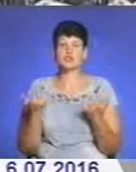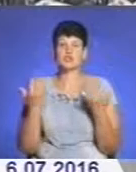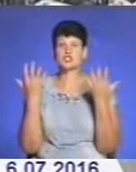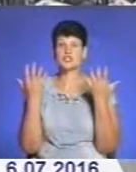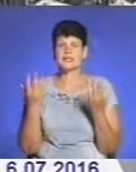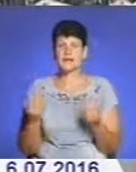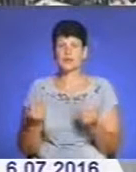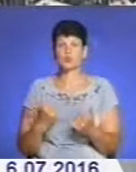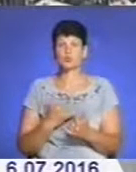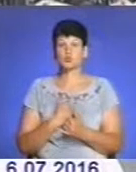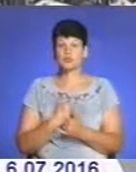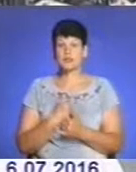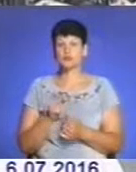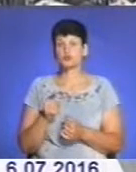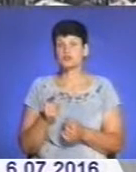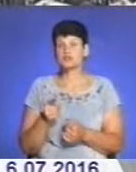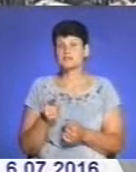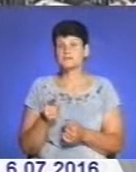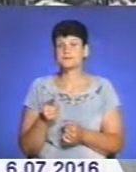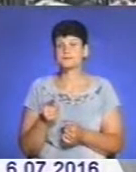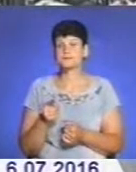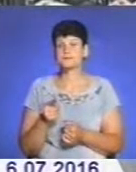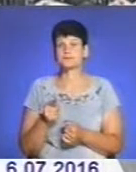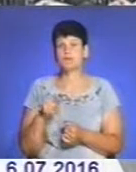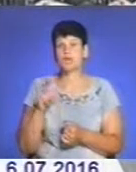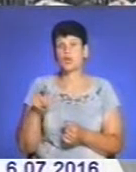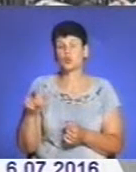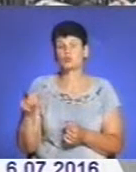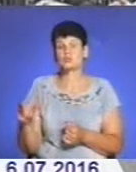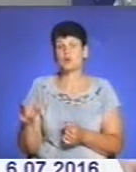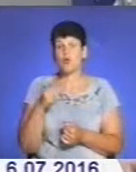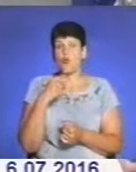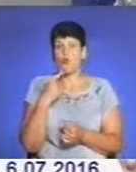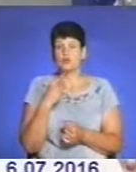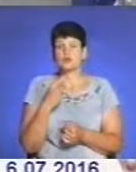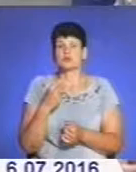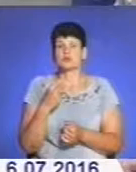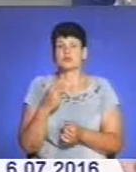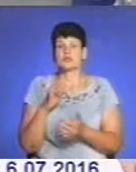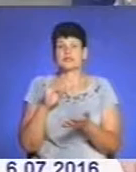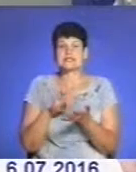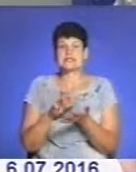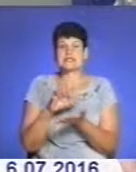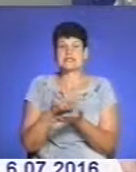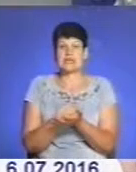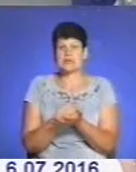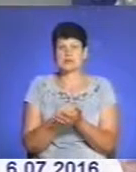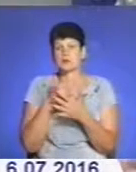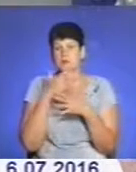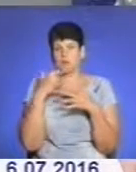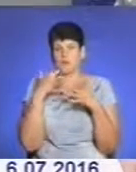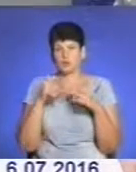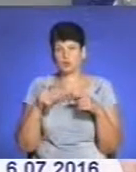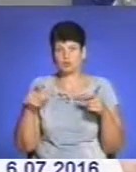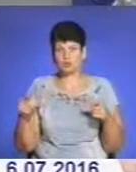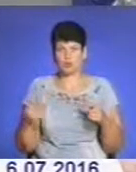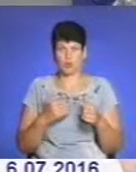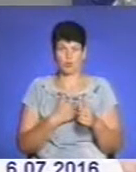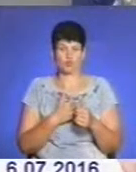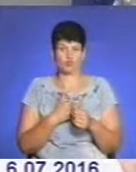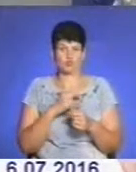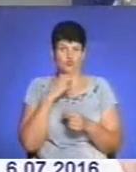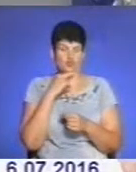день у нас чомусь люди кажуть, що стоять в центрах зайнятості дуже багато людей, оце я хочу звернути